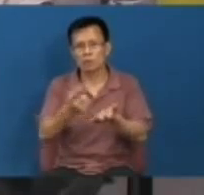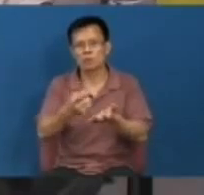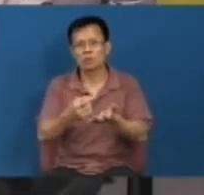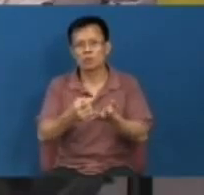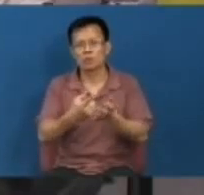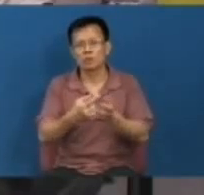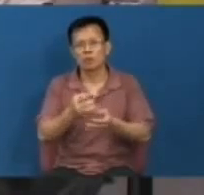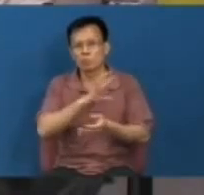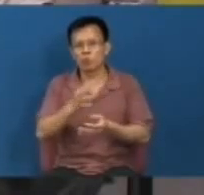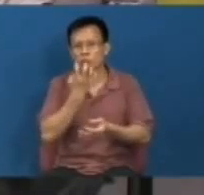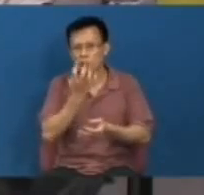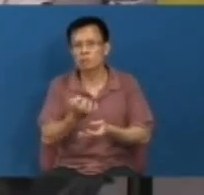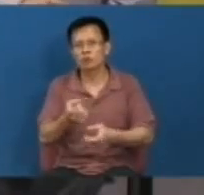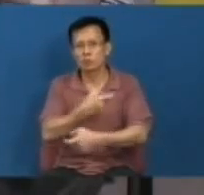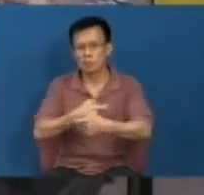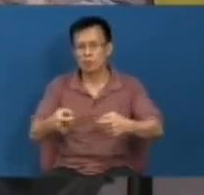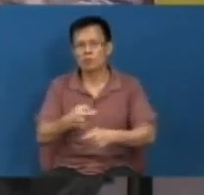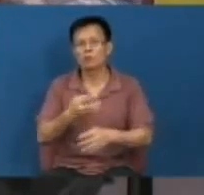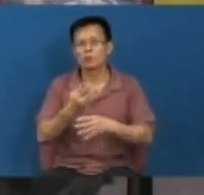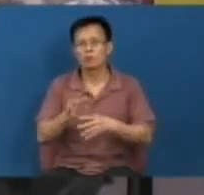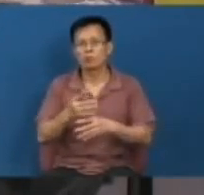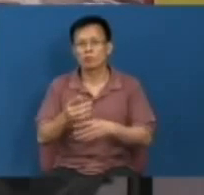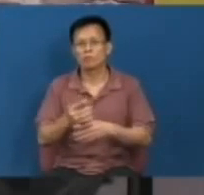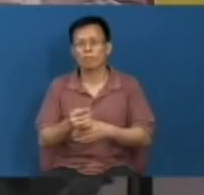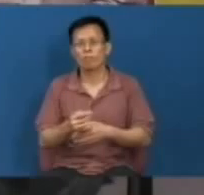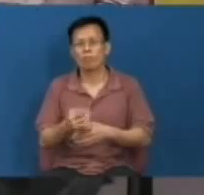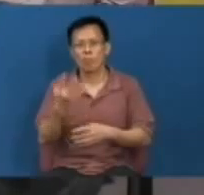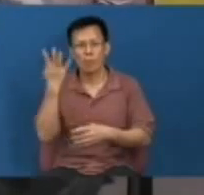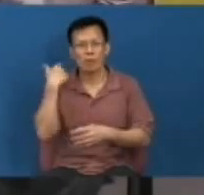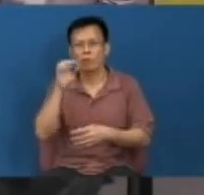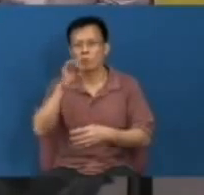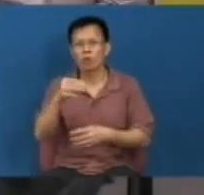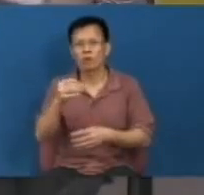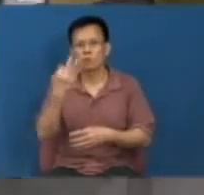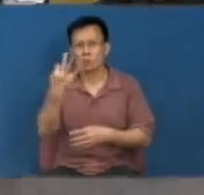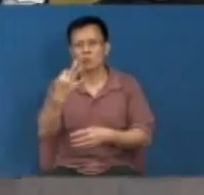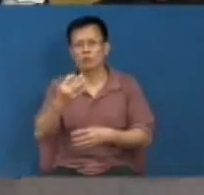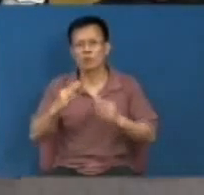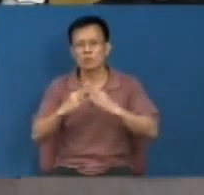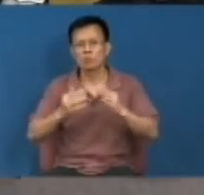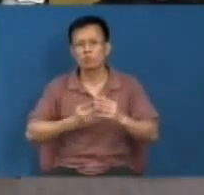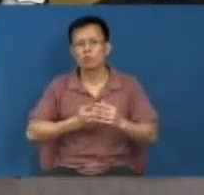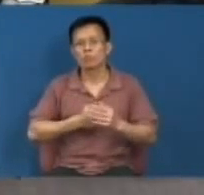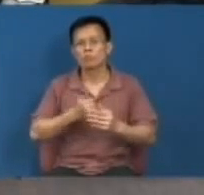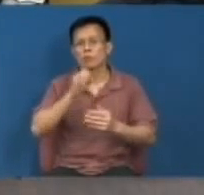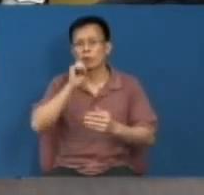會做蝕本生意㗎嘛。所以變咗你 剛才我哋聽見三位嘅業主咧，就地鋪業主就係講到